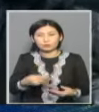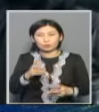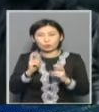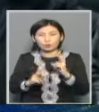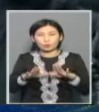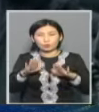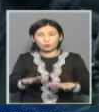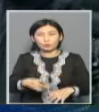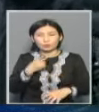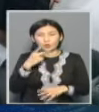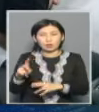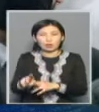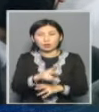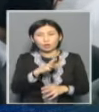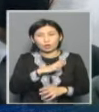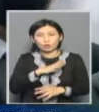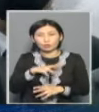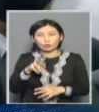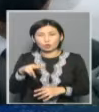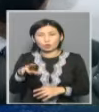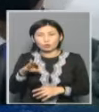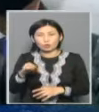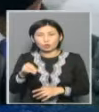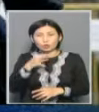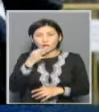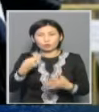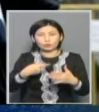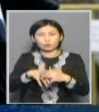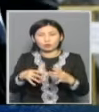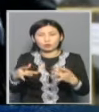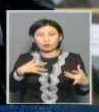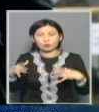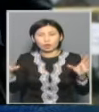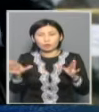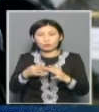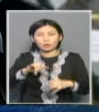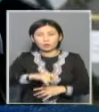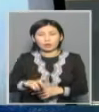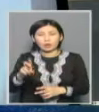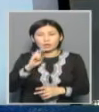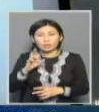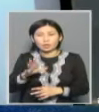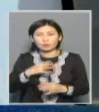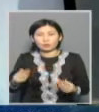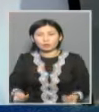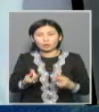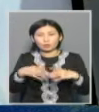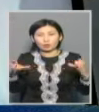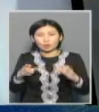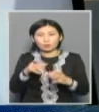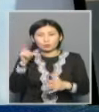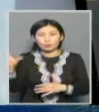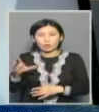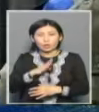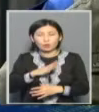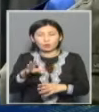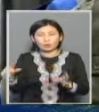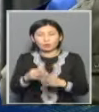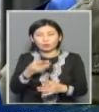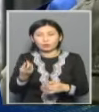өндіріс орнын аралап шыққан облыс әкімі Махамбет Досмухамбетов іс-шараға қатысқан өңірдің мұнай-газ саласындағы ірі мұнай компания өкілдеріне